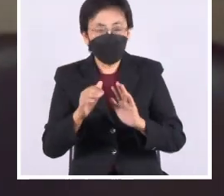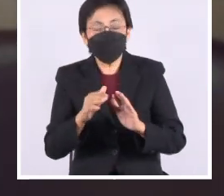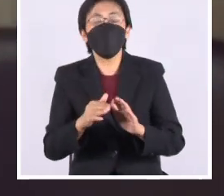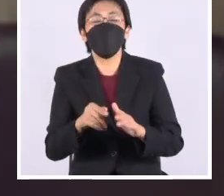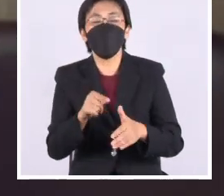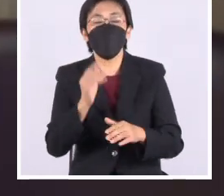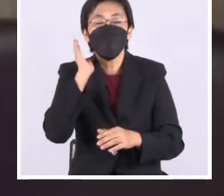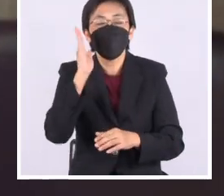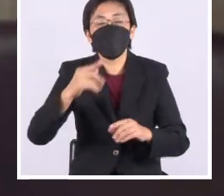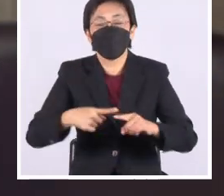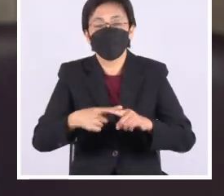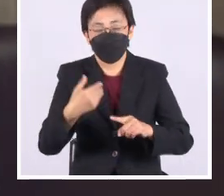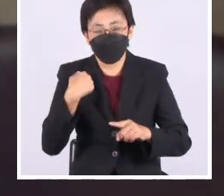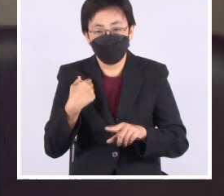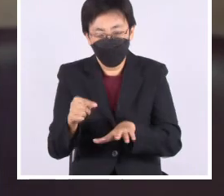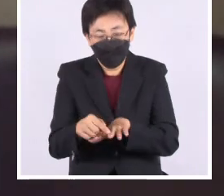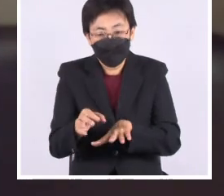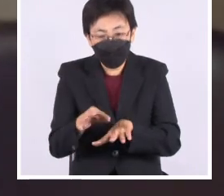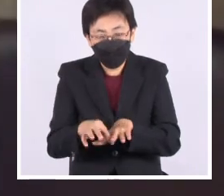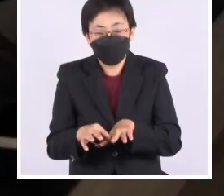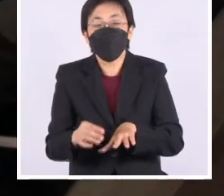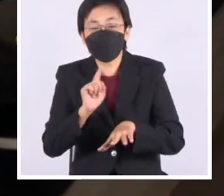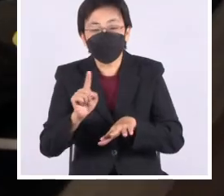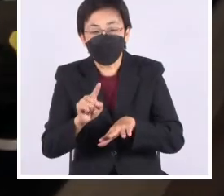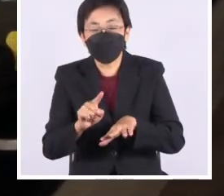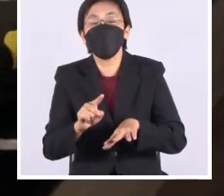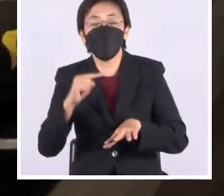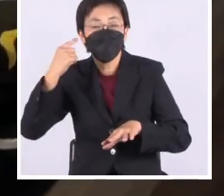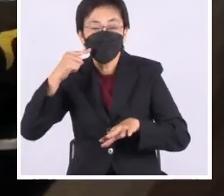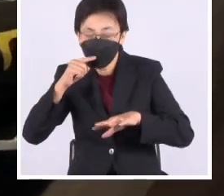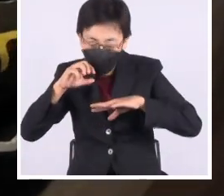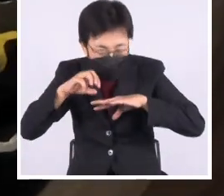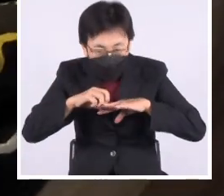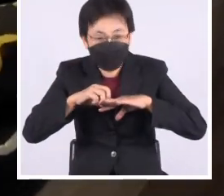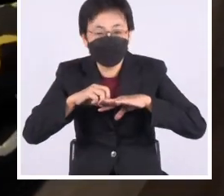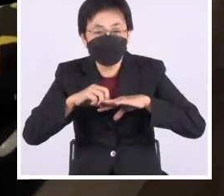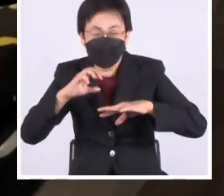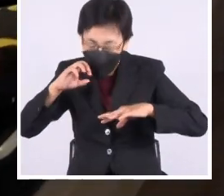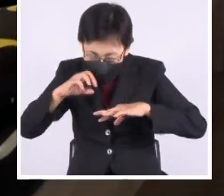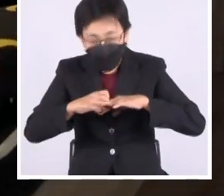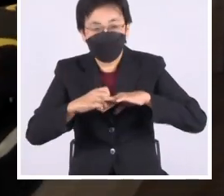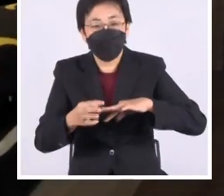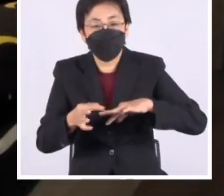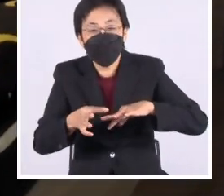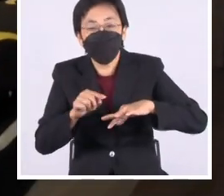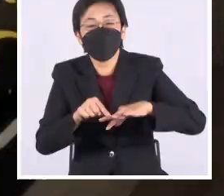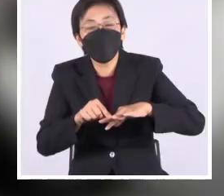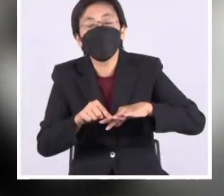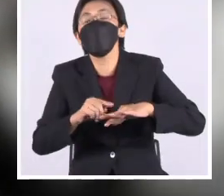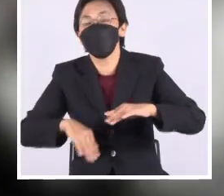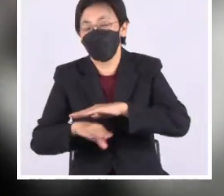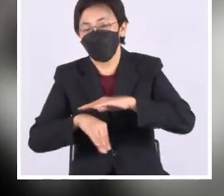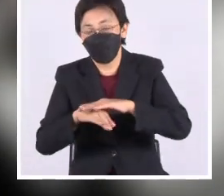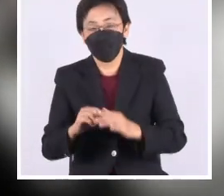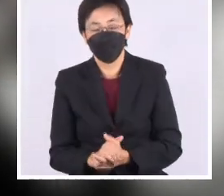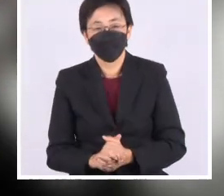จ็บเหมือนกัน เห็นว่าตรงนิ้วเนี่ยคือน้องเต้ยเขากัดค่ะ ครับ เนาะสู้กันแล้วก็แหมนี่แหละเป็นหลักฐานสำคัญเลย จากการตรวจสอบในห้องพักอยู่ชั้น